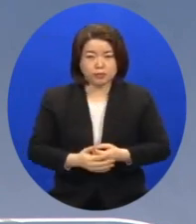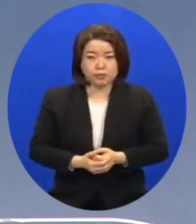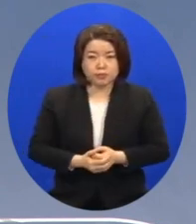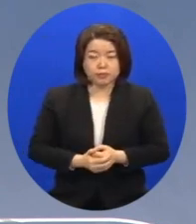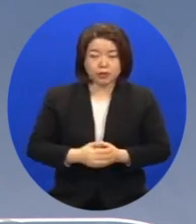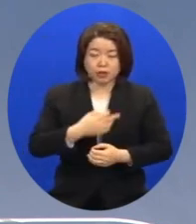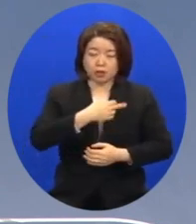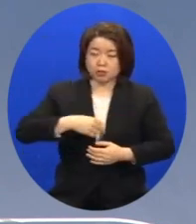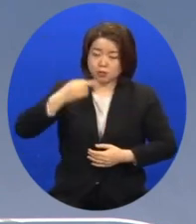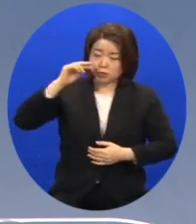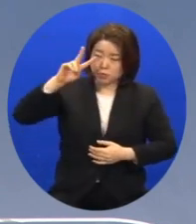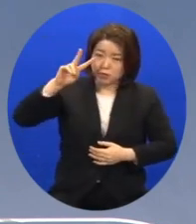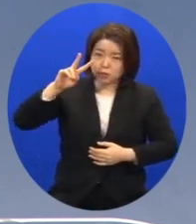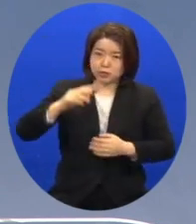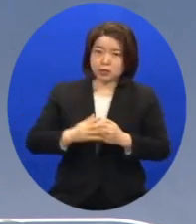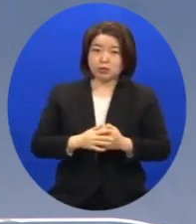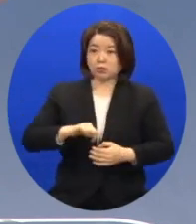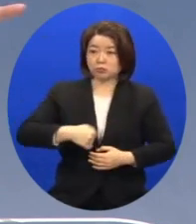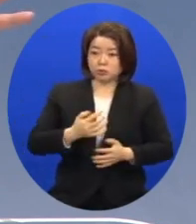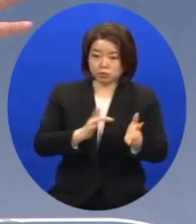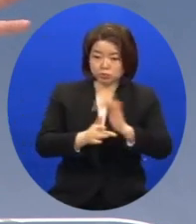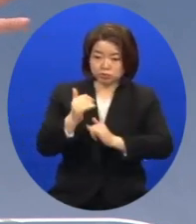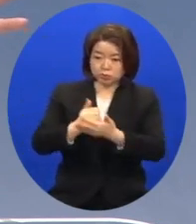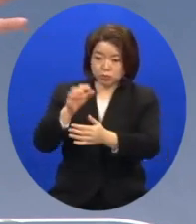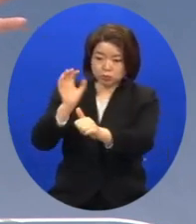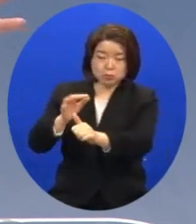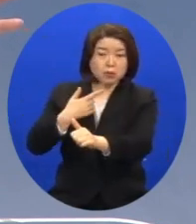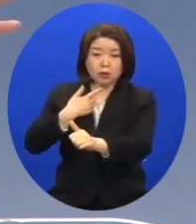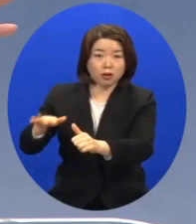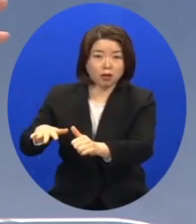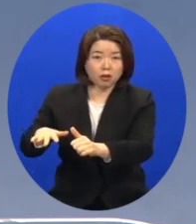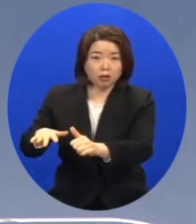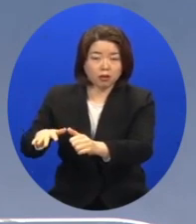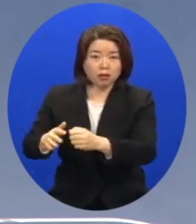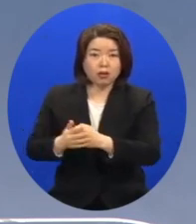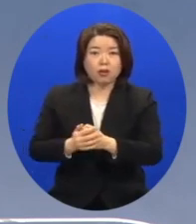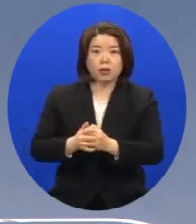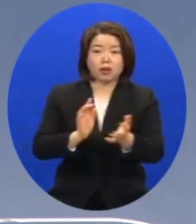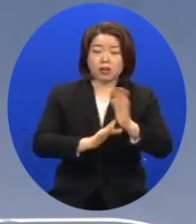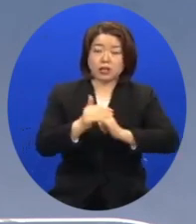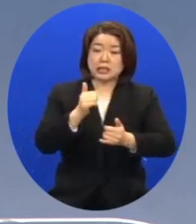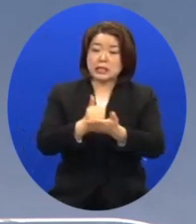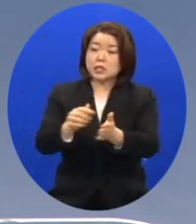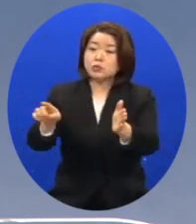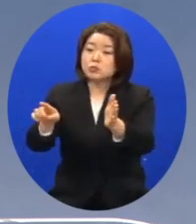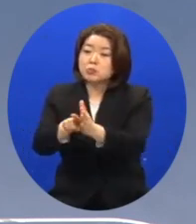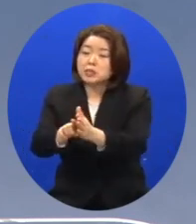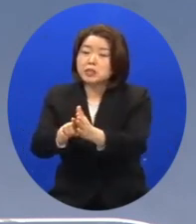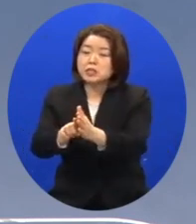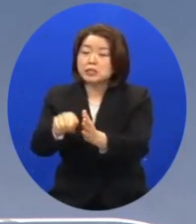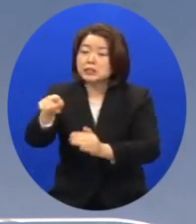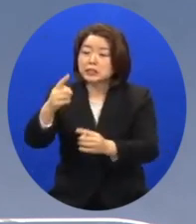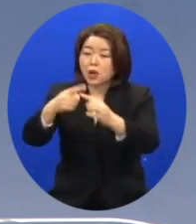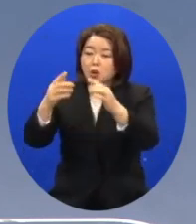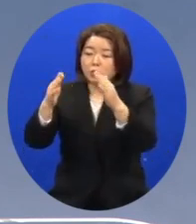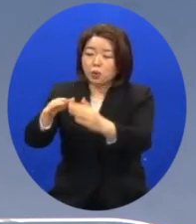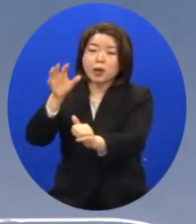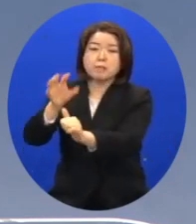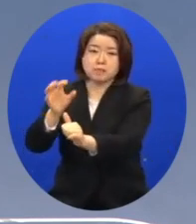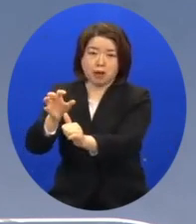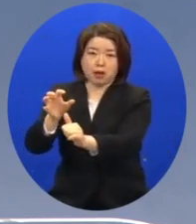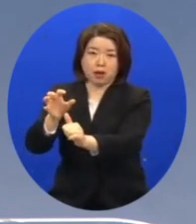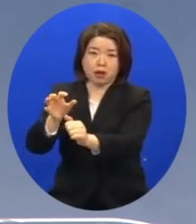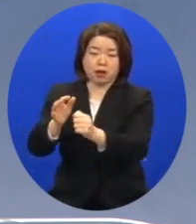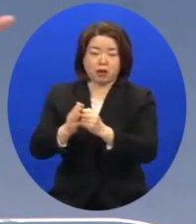사도 바울이 자기는 예수님을 기뻐한 적이 없어요 예수 믿는 성도들 교회를 기뻐 겠지